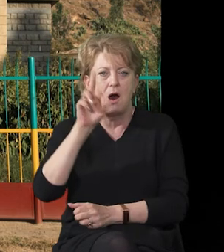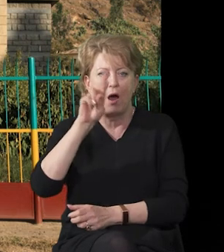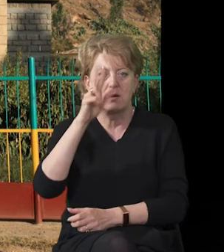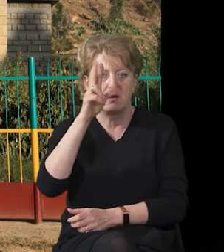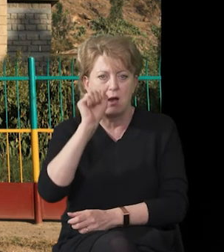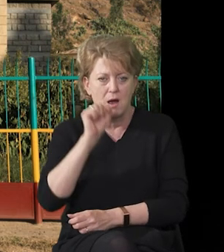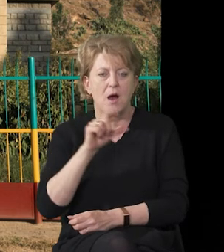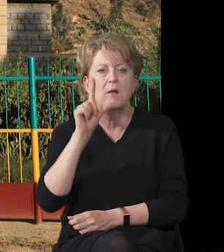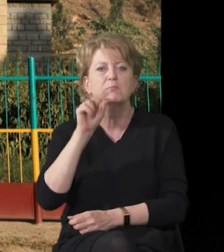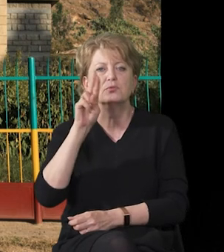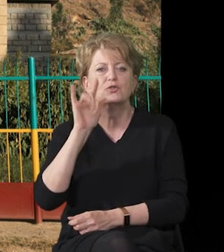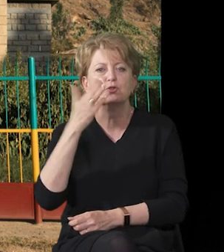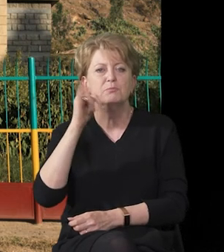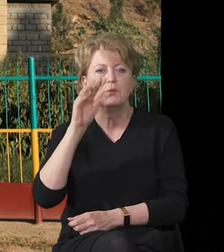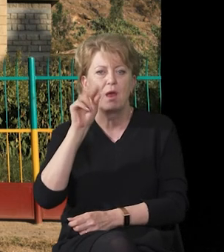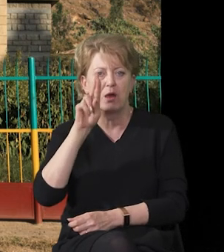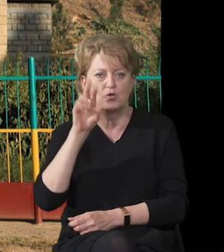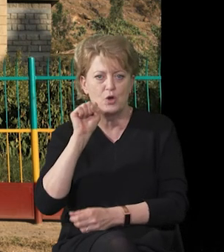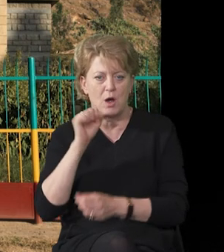Etiopii poprzez taką